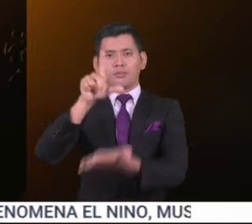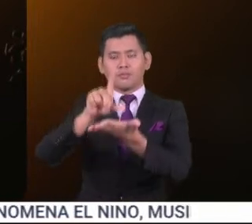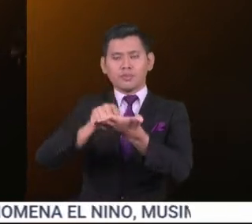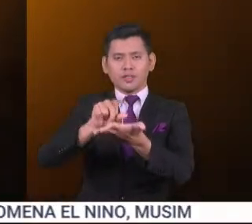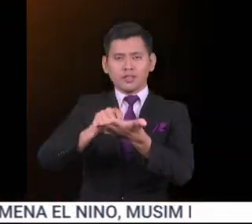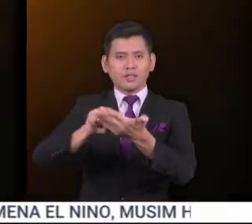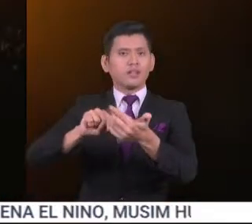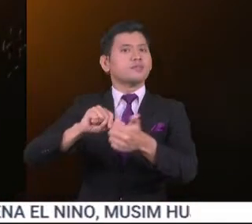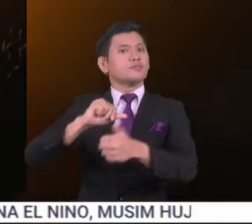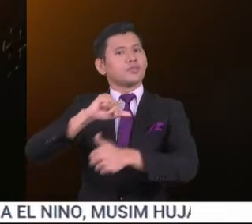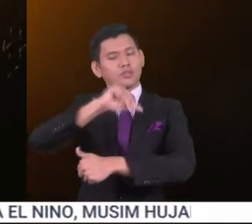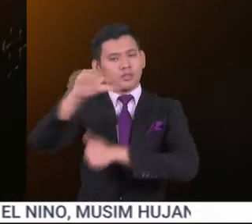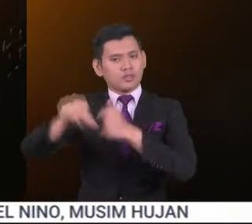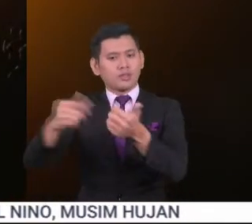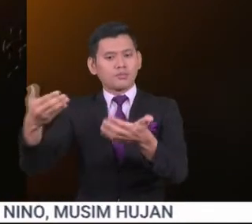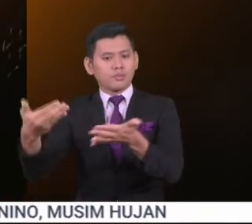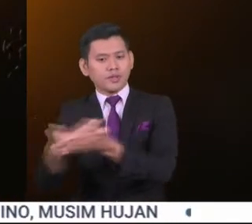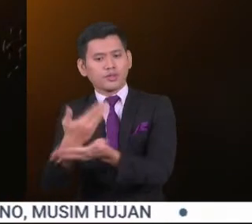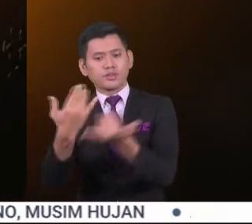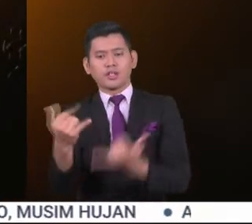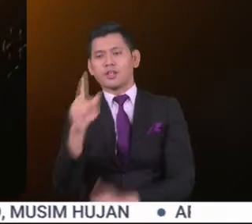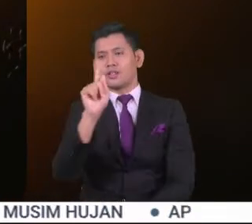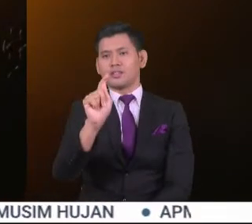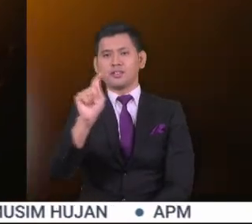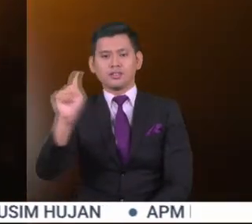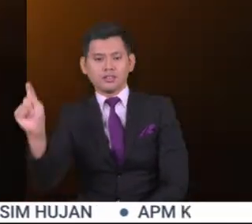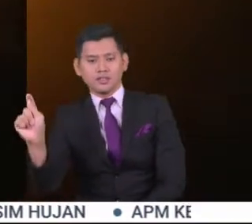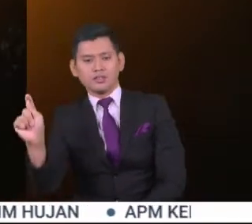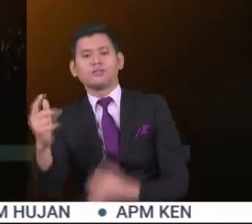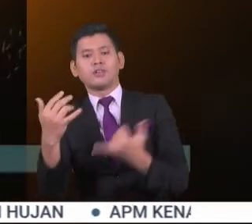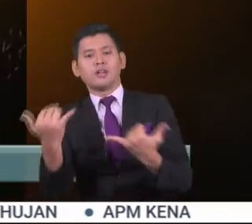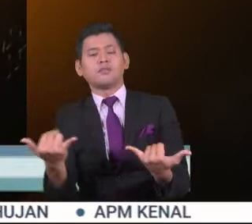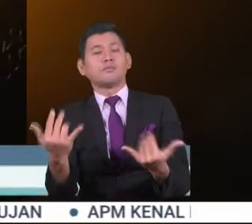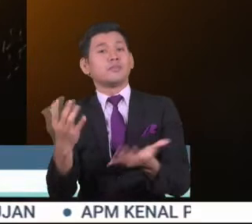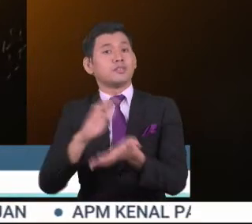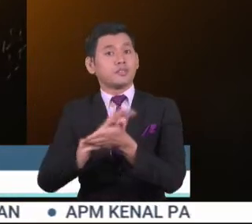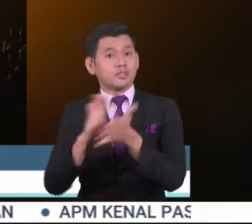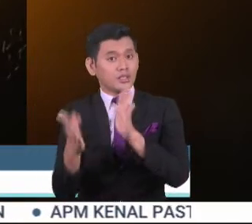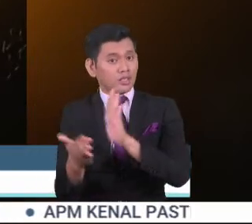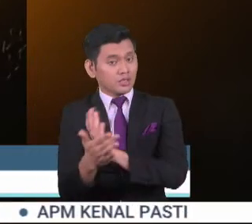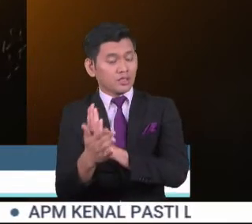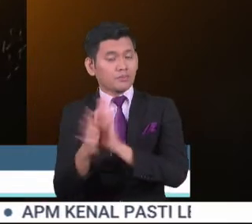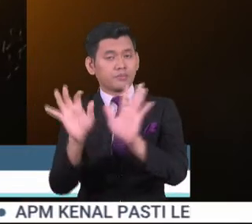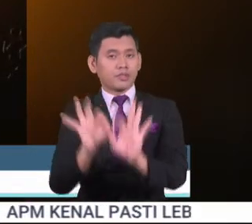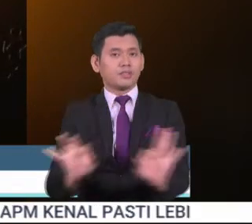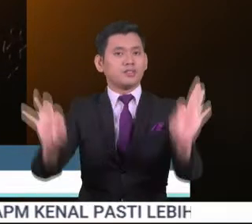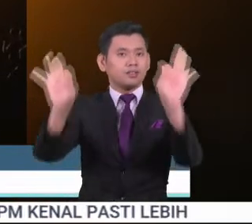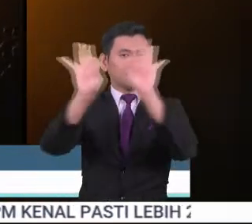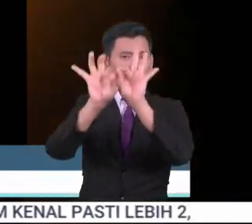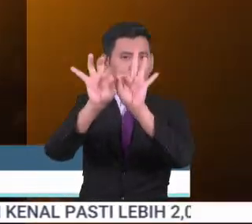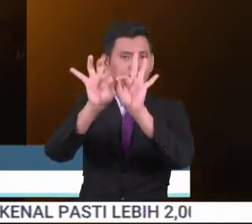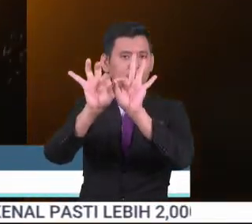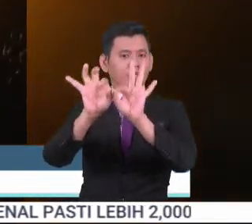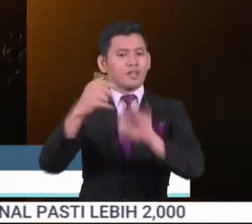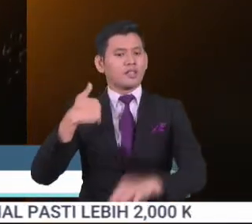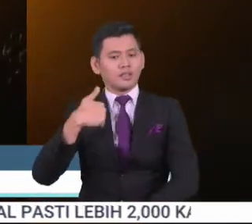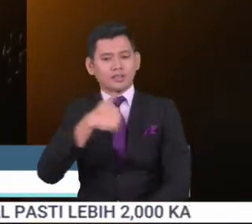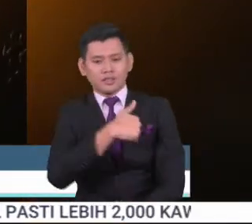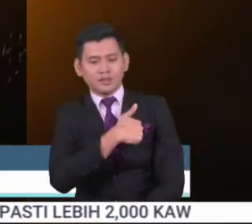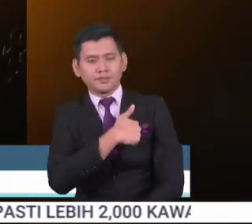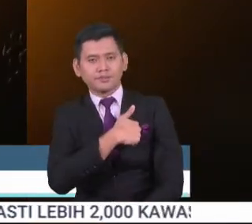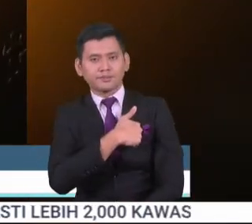terbaru seperti TikTok ketika ini menjadi medium utama selain kami